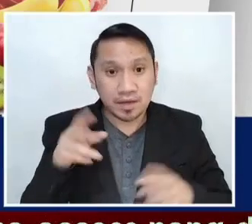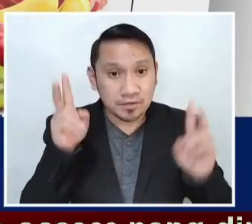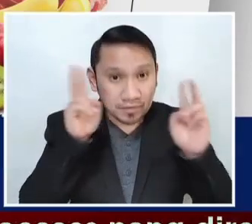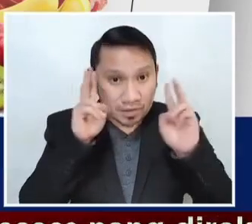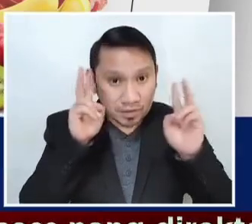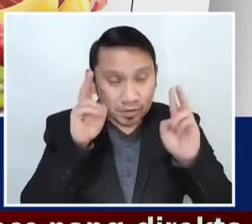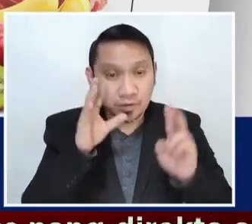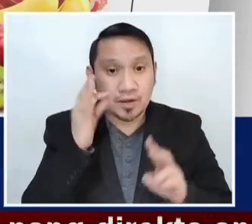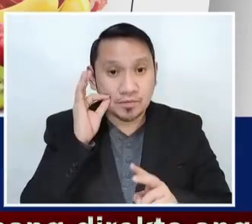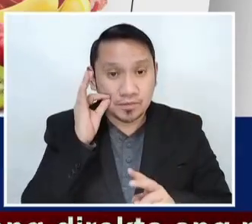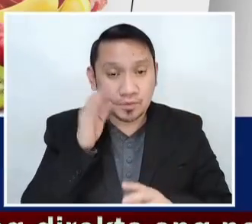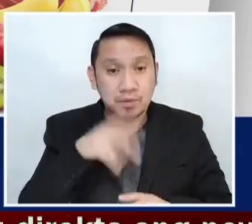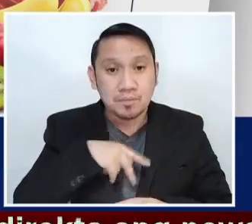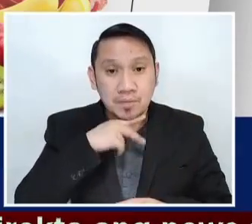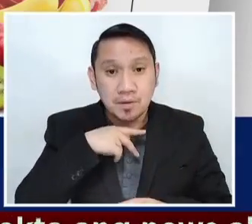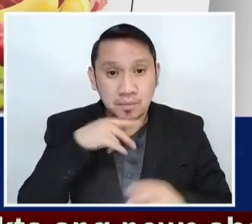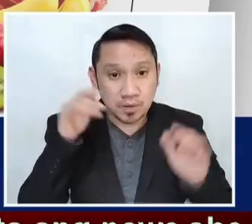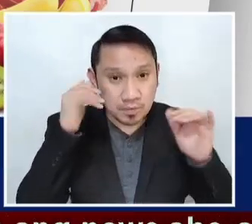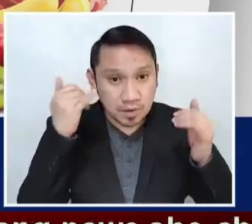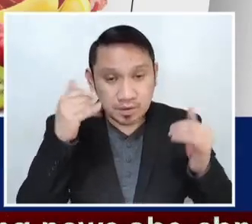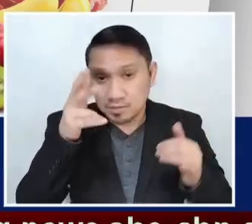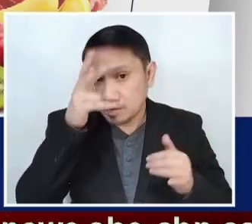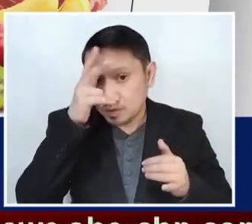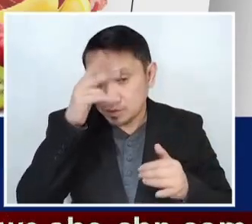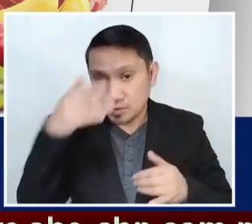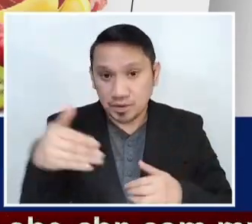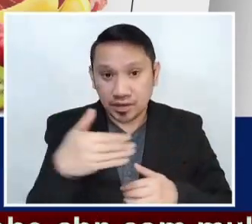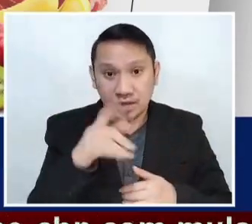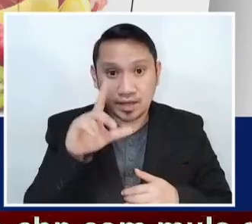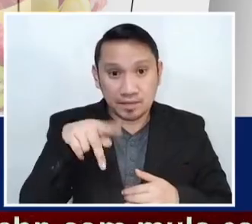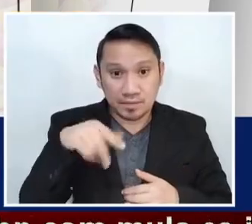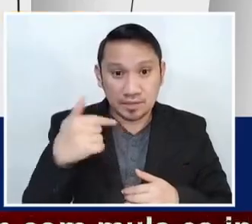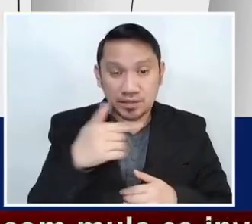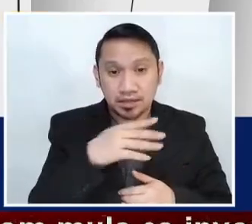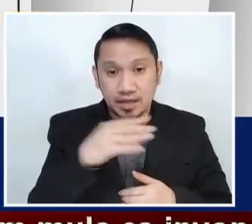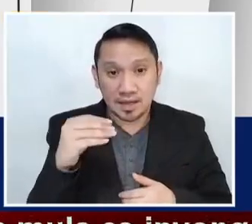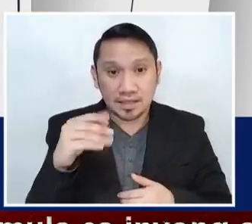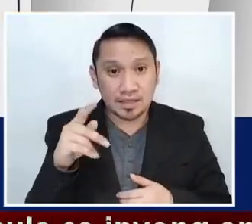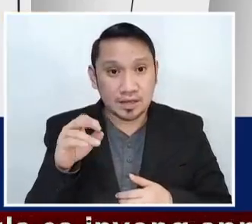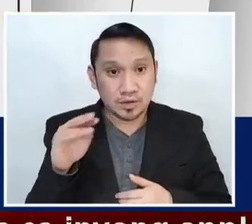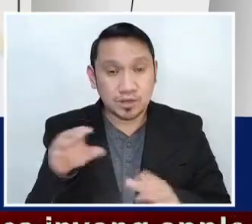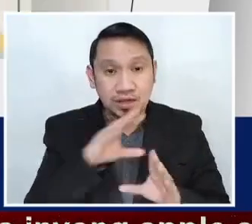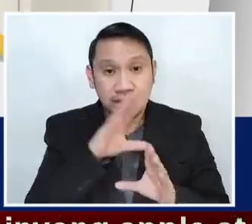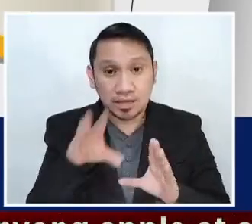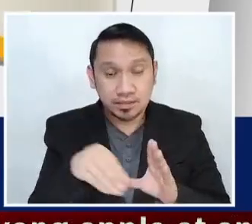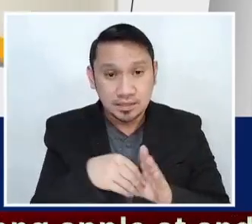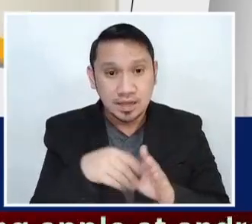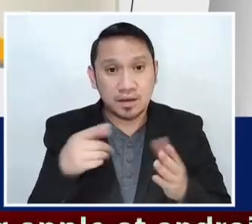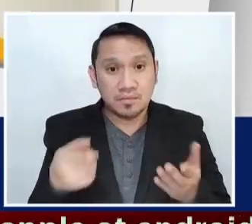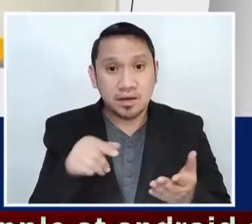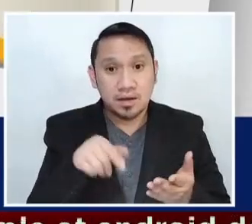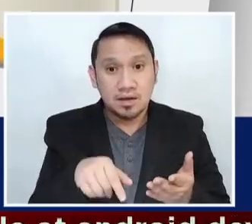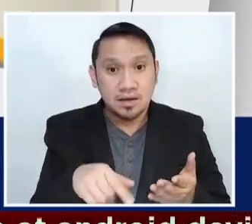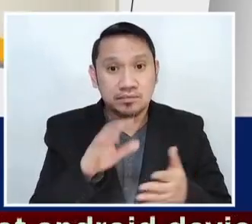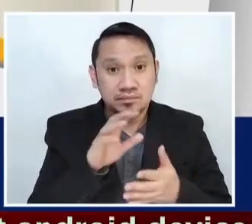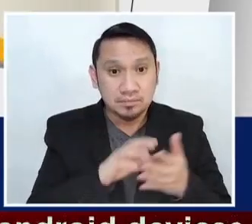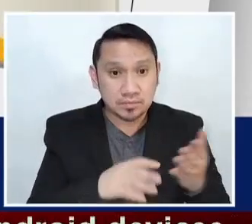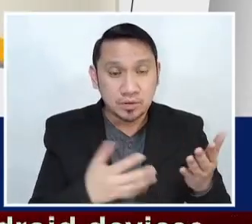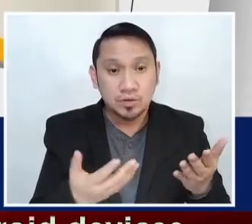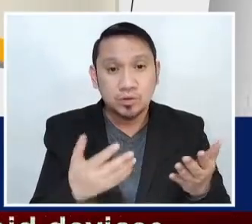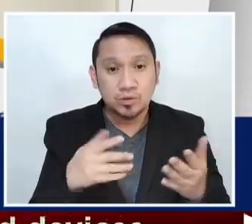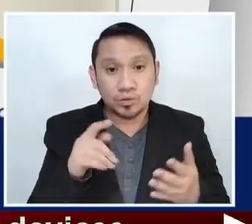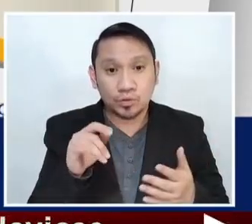prutas, baboy, baka, manok at isda, LPG at kerosene. Kasama rin ang arena, bawang at sibuyas,